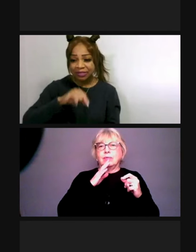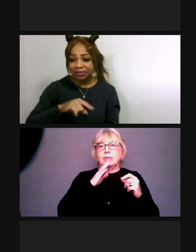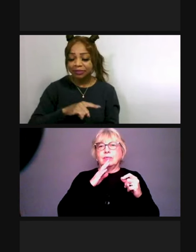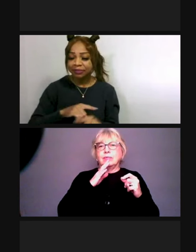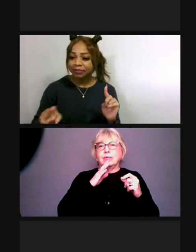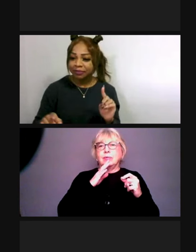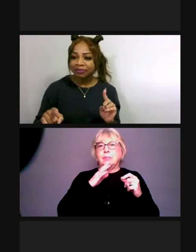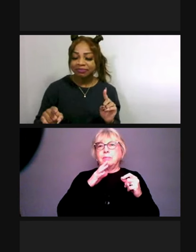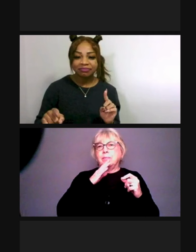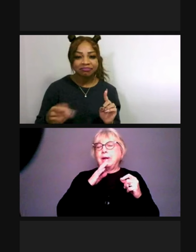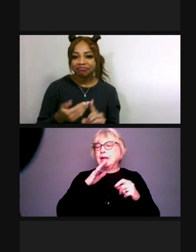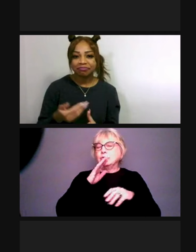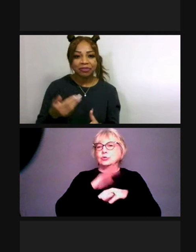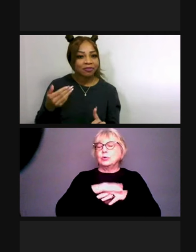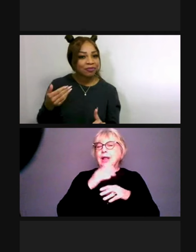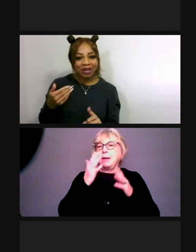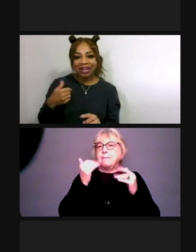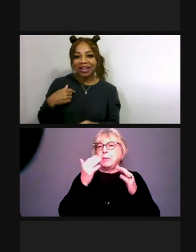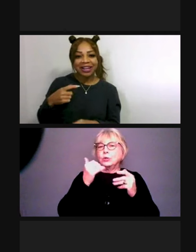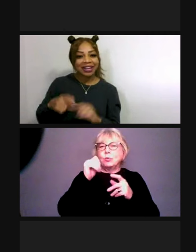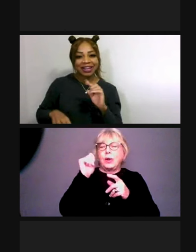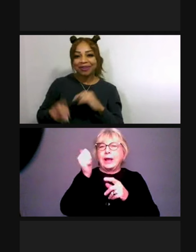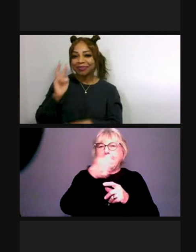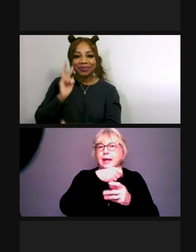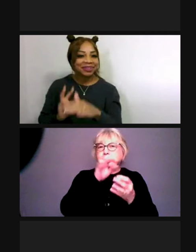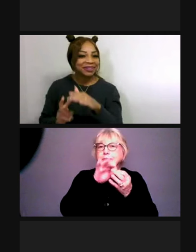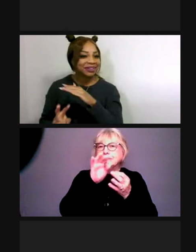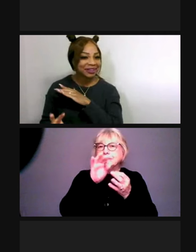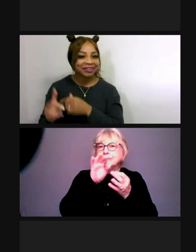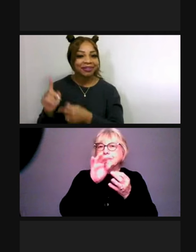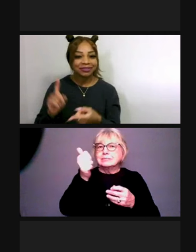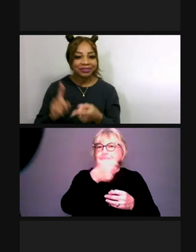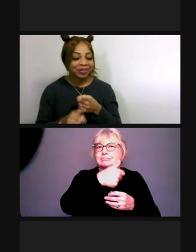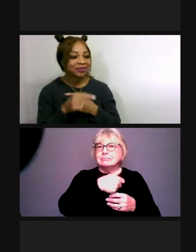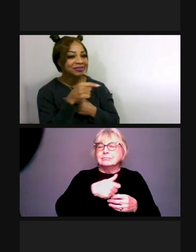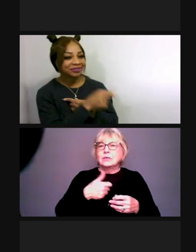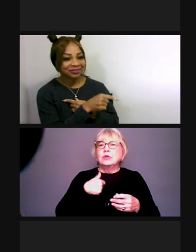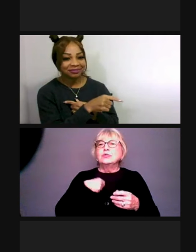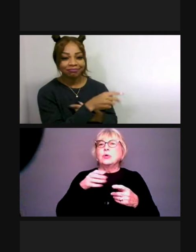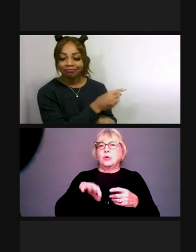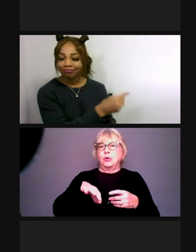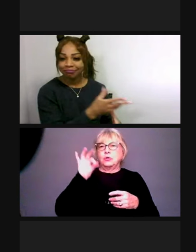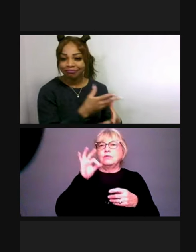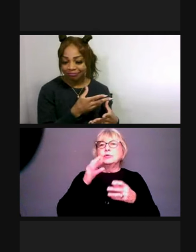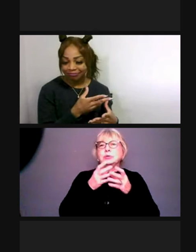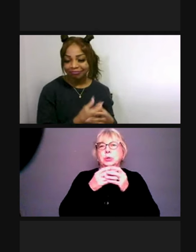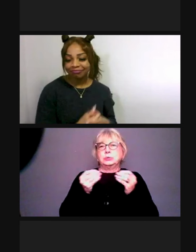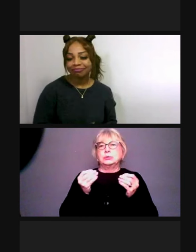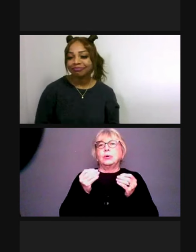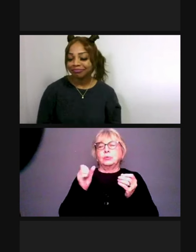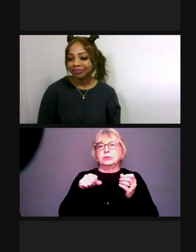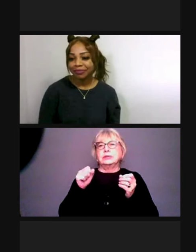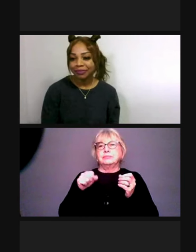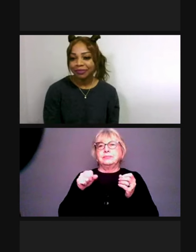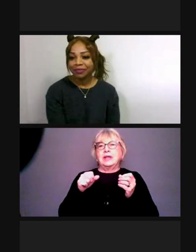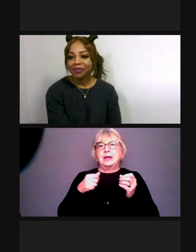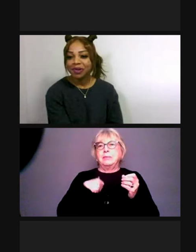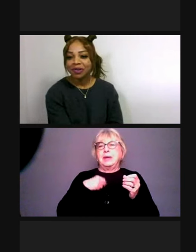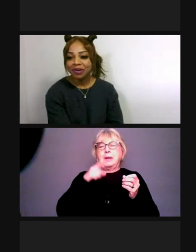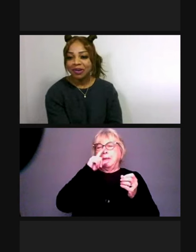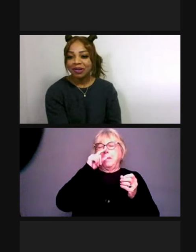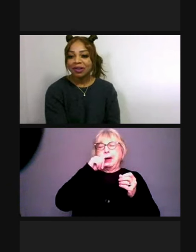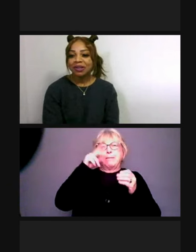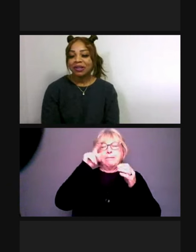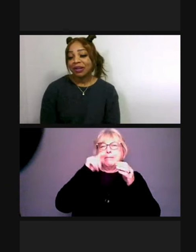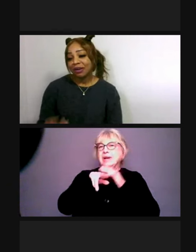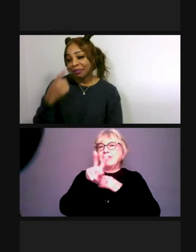des besoins spécifiques de chaque personne et nous avons trouvé une solution. C'est quelque chose que nous n'aurions pas pu envisager